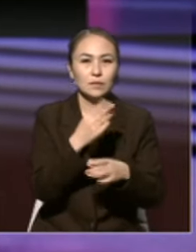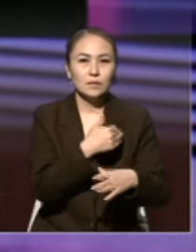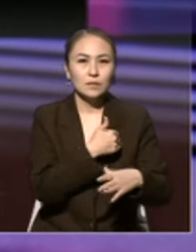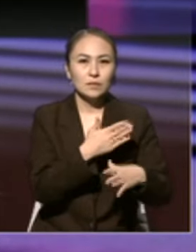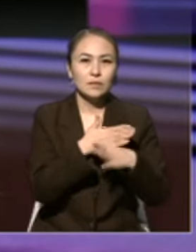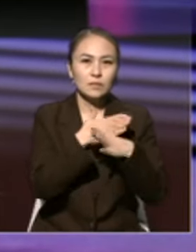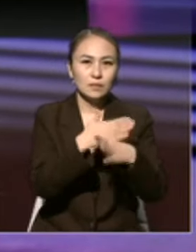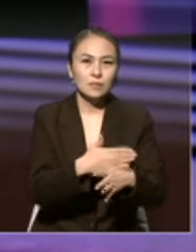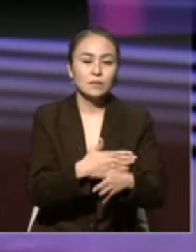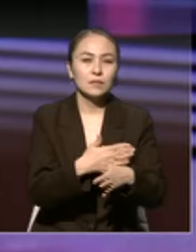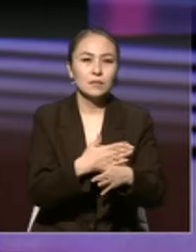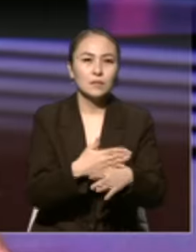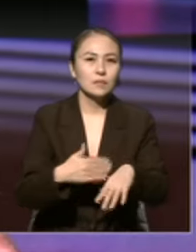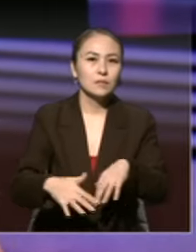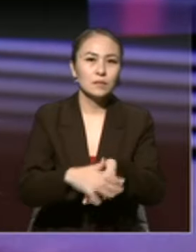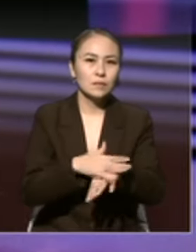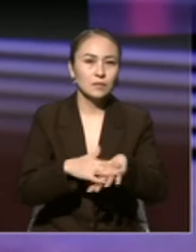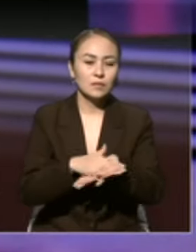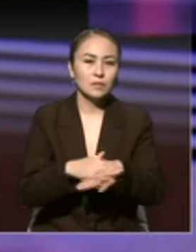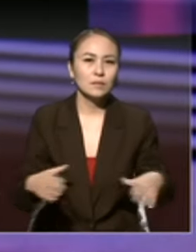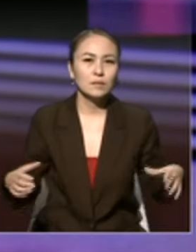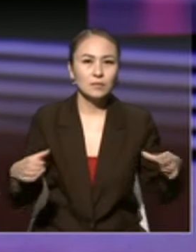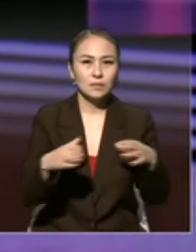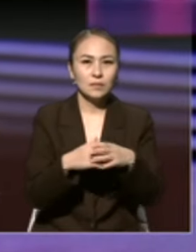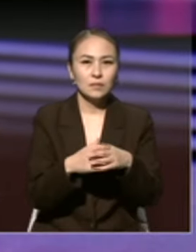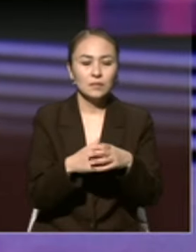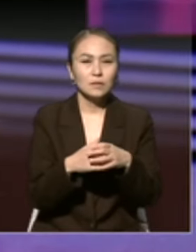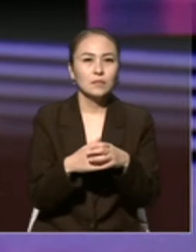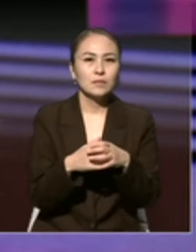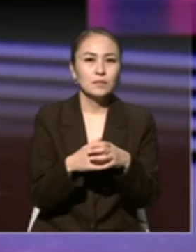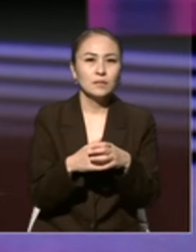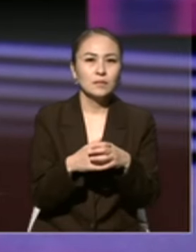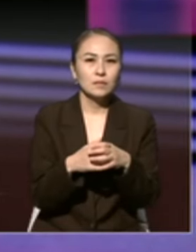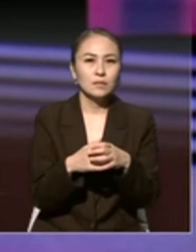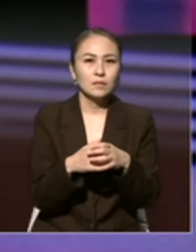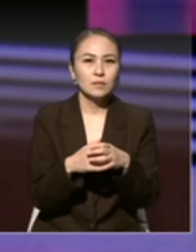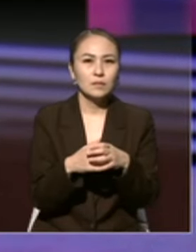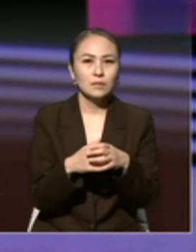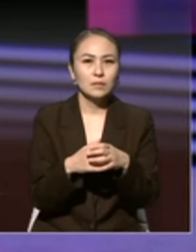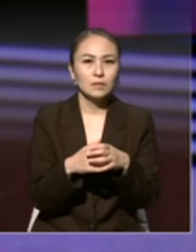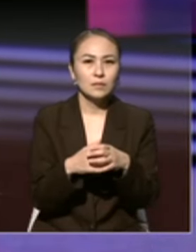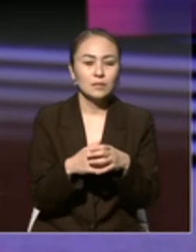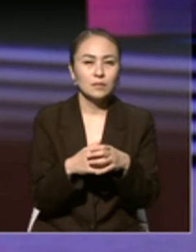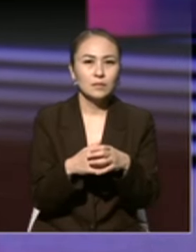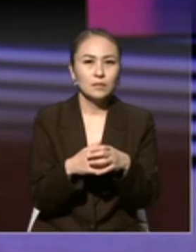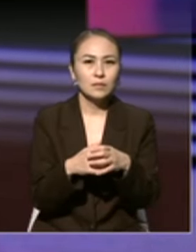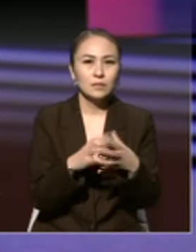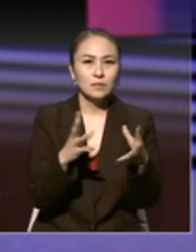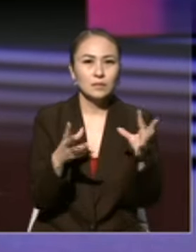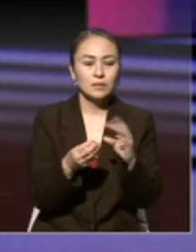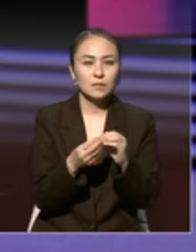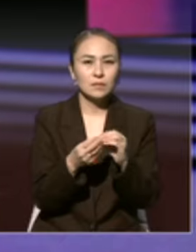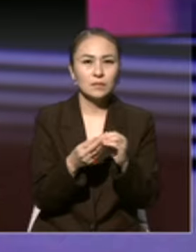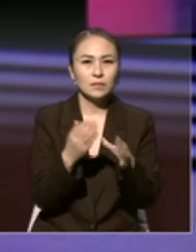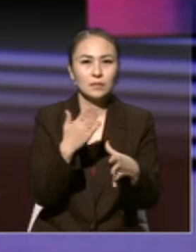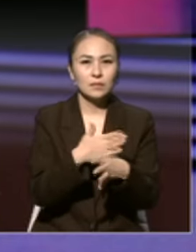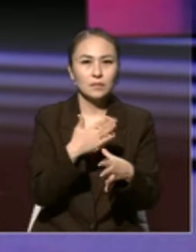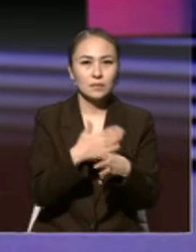деген нәрсемен біздің халқымыз қазір жұмылып осы яғни зардап шеккен аумақтарға яғни